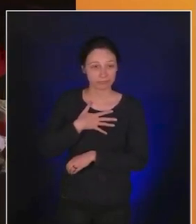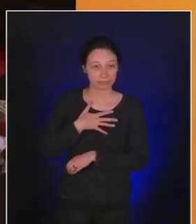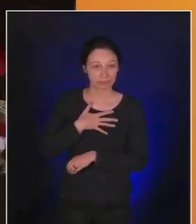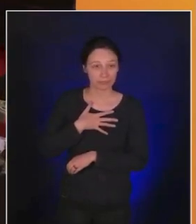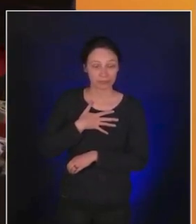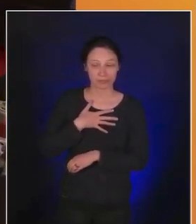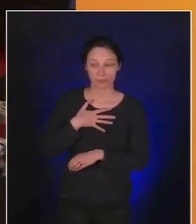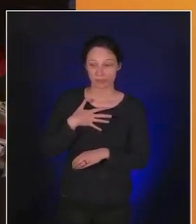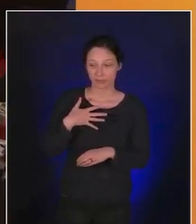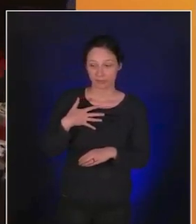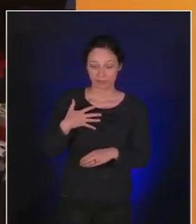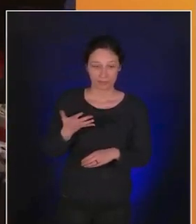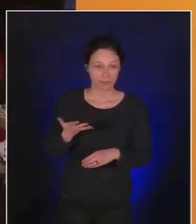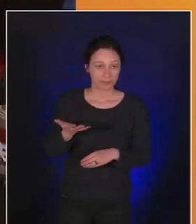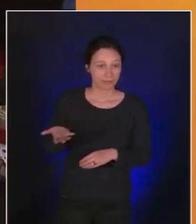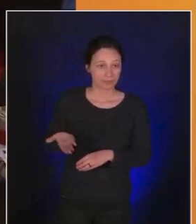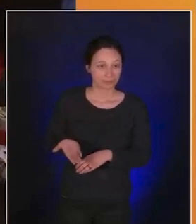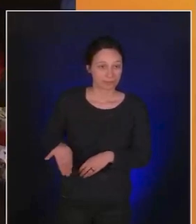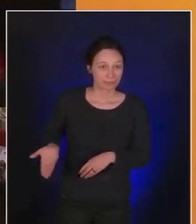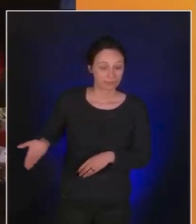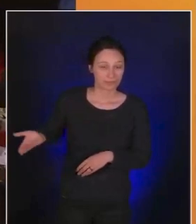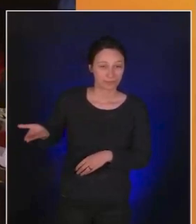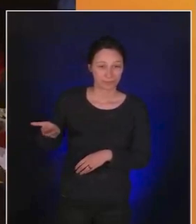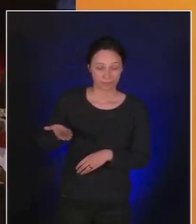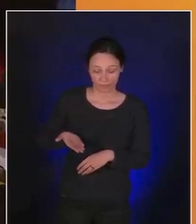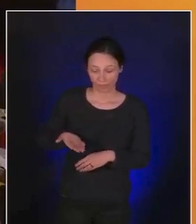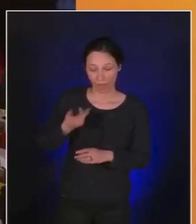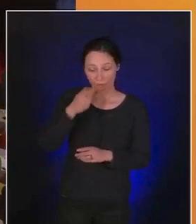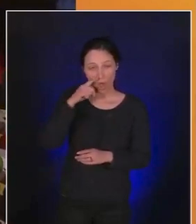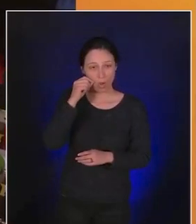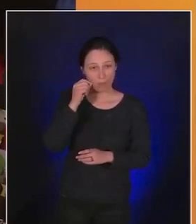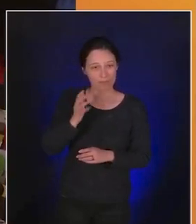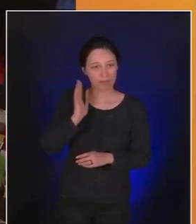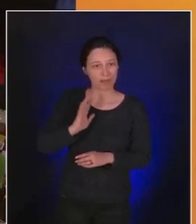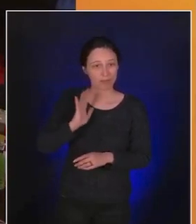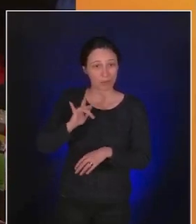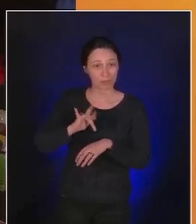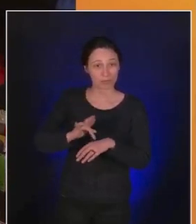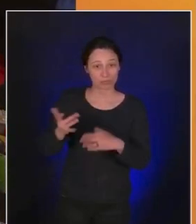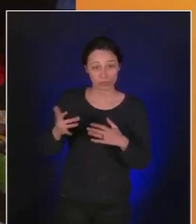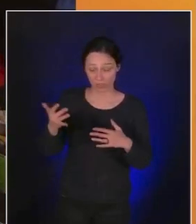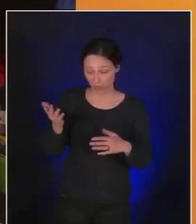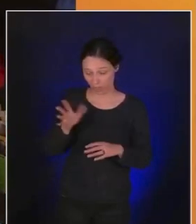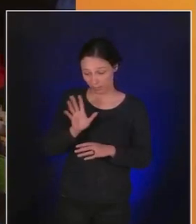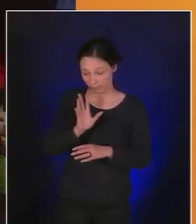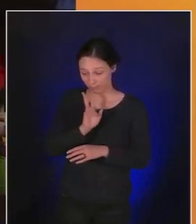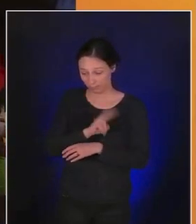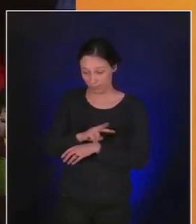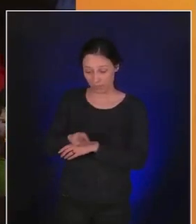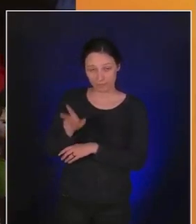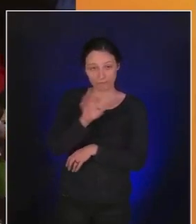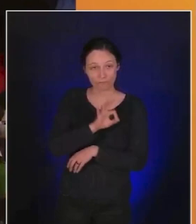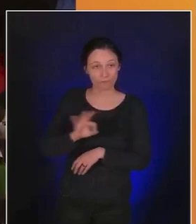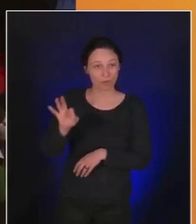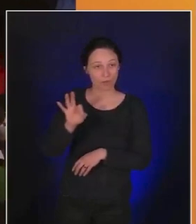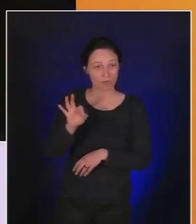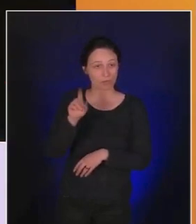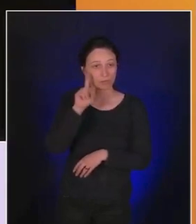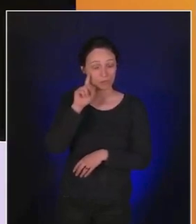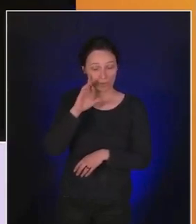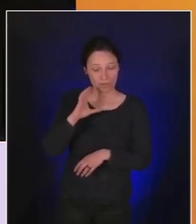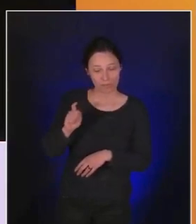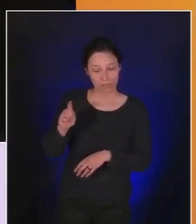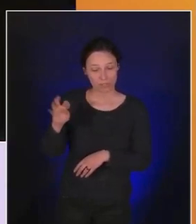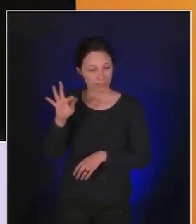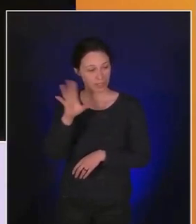Saidi, s'étaient déjà rendus en France à l'invitation des syndicats français, dont la CGT, pour y participer